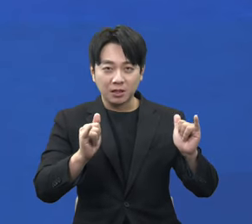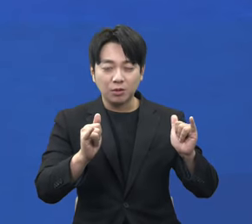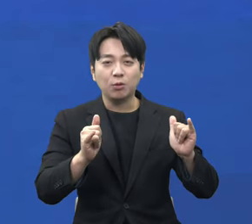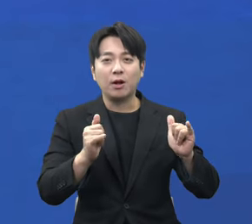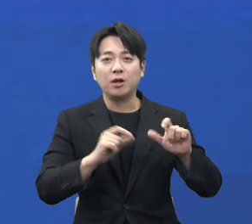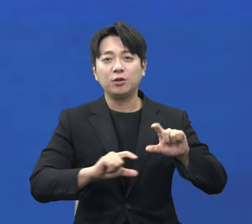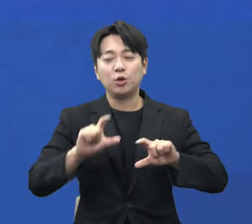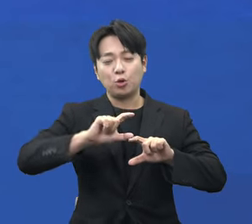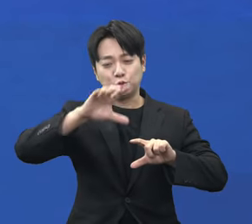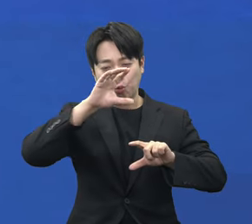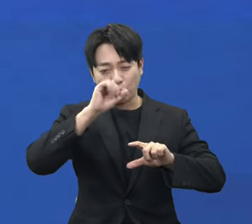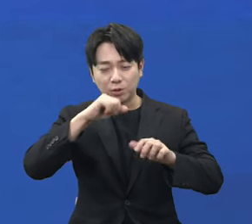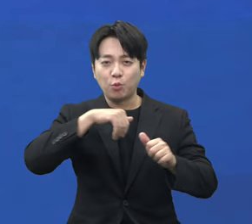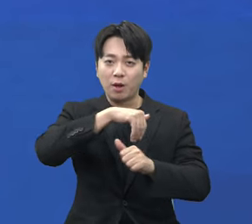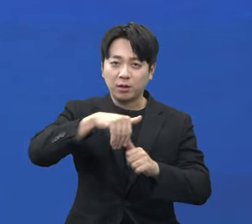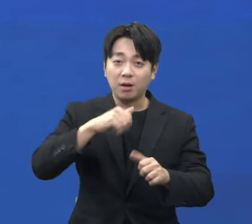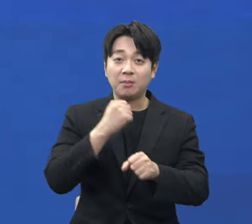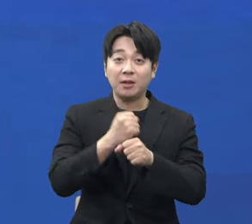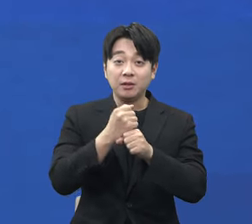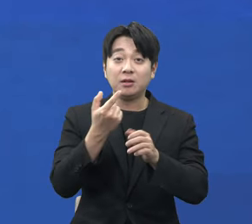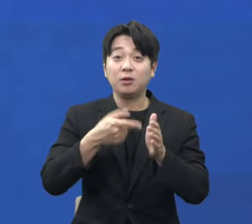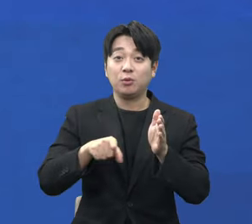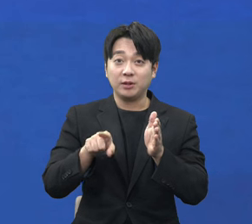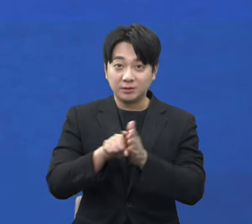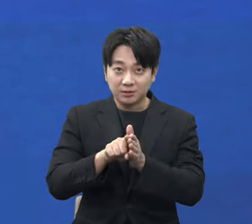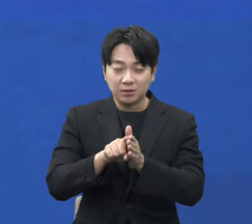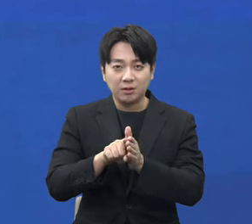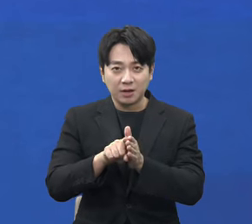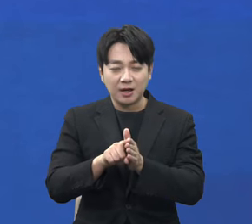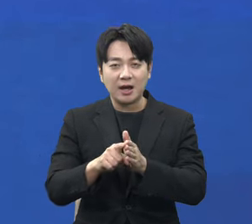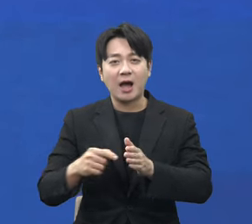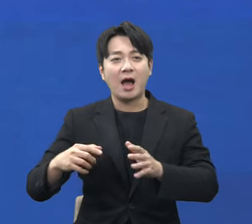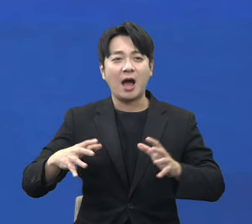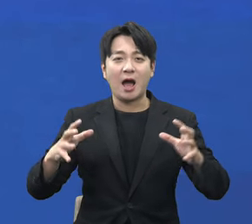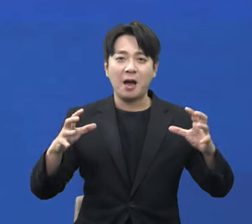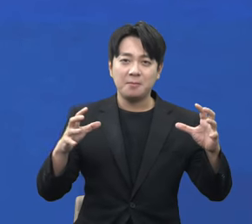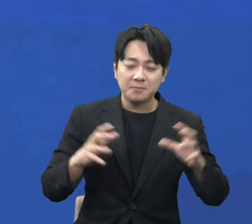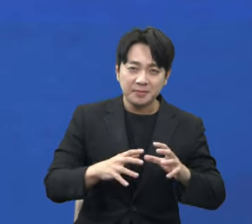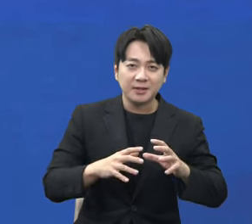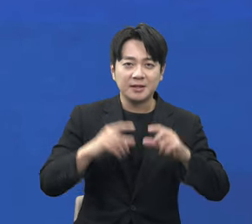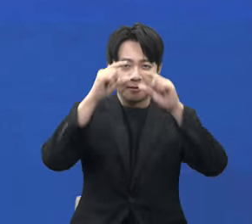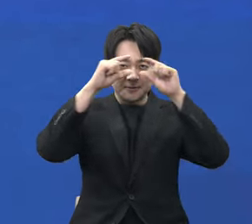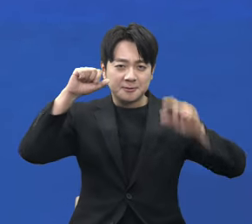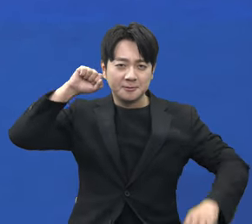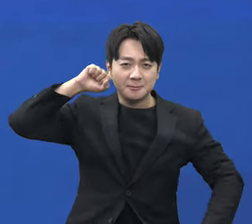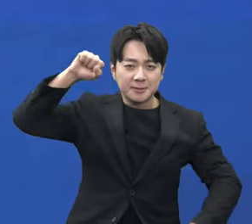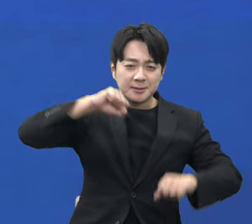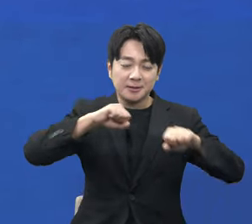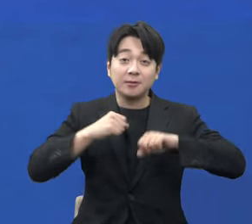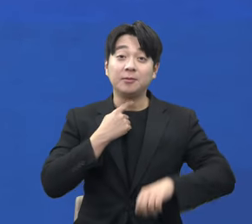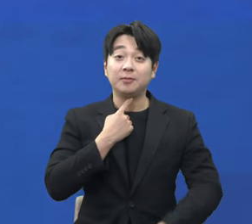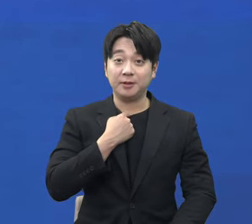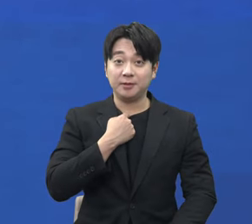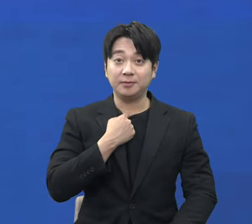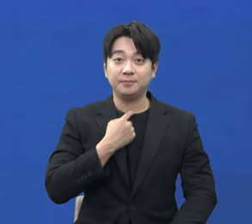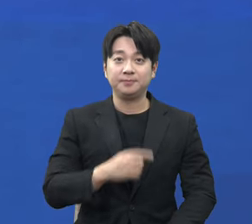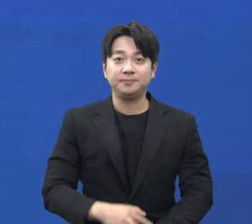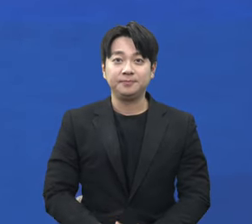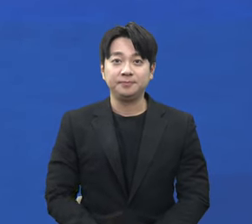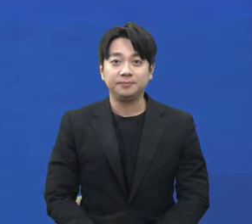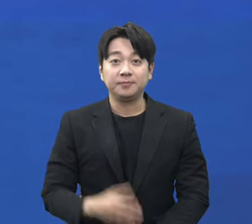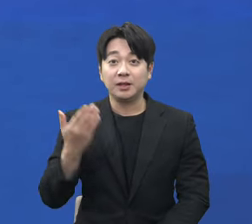만들기 위해 동지들과 동고동락을 하며 투쟁해 왔습니다.